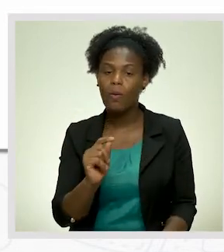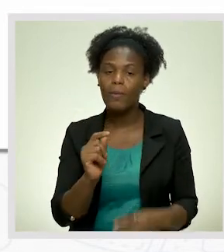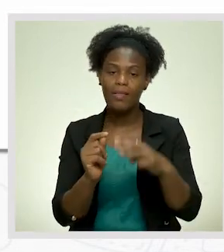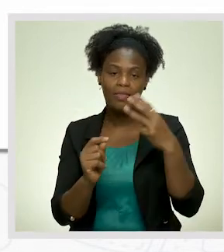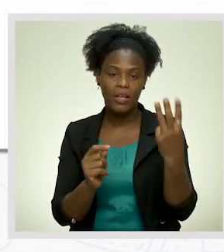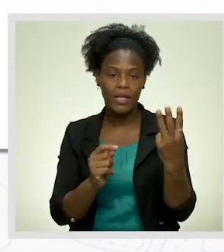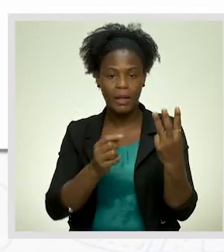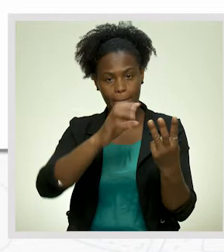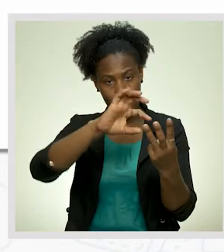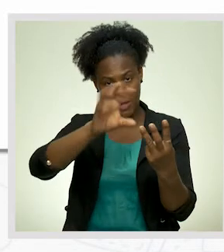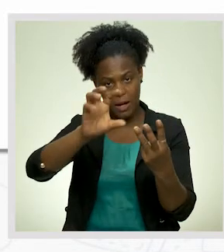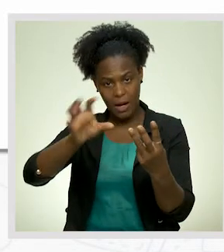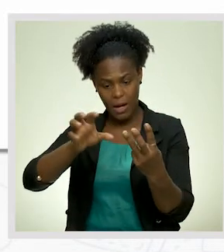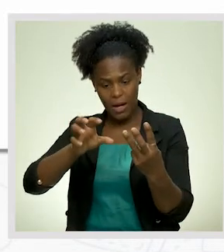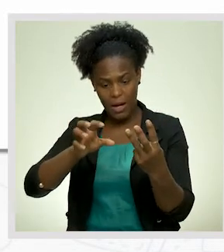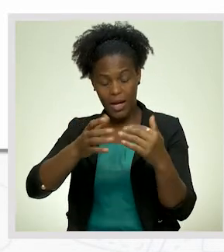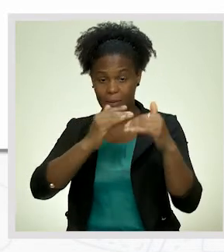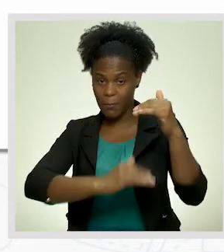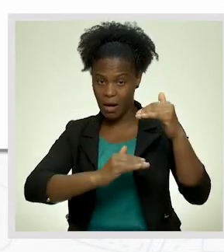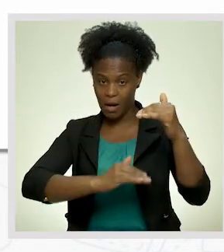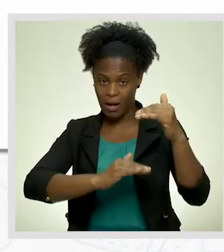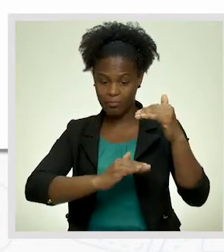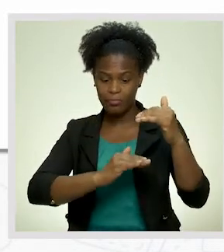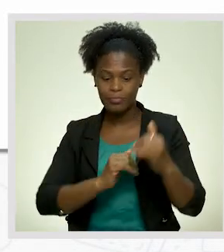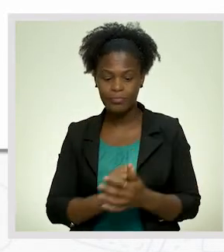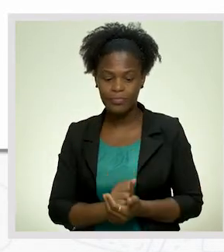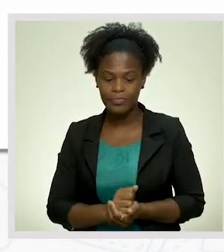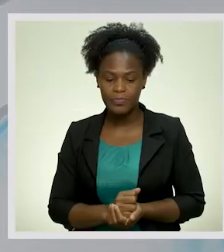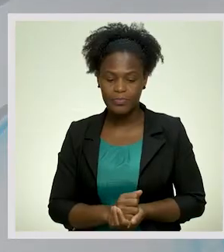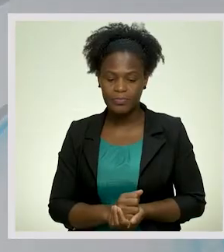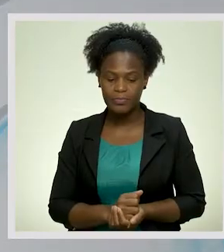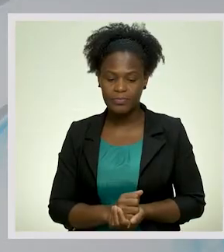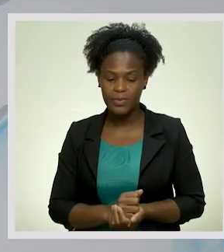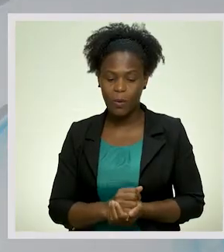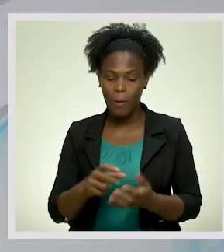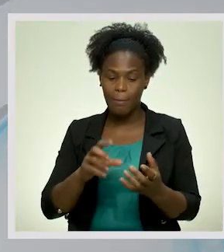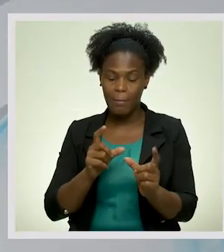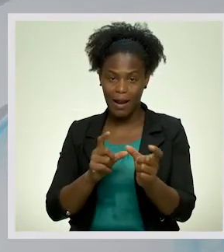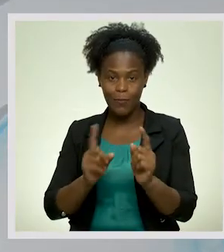3 pays ci-dessous. C'est parti!